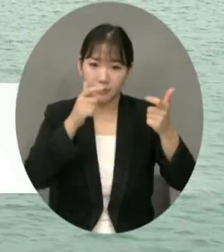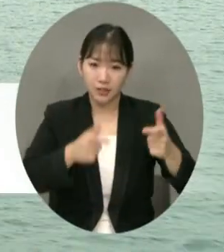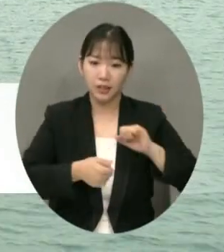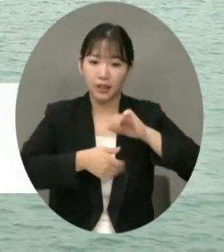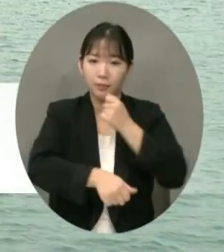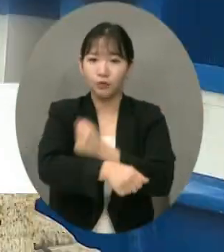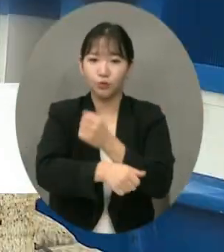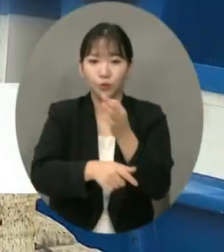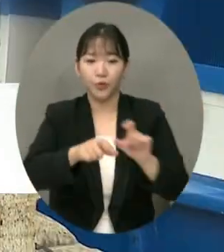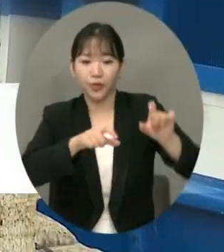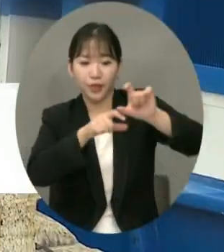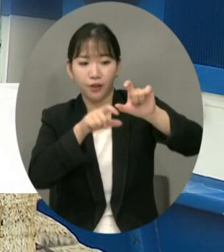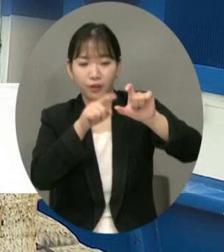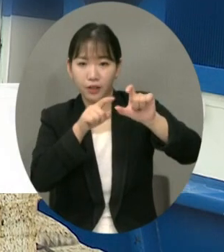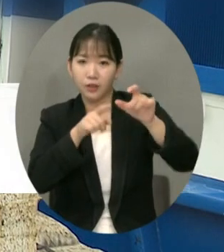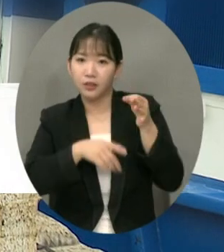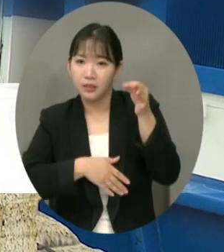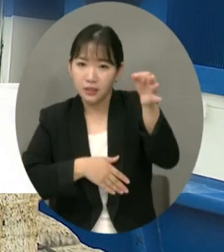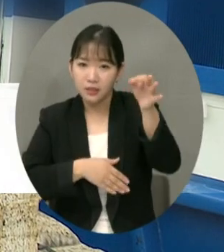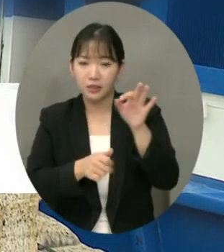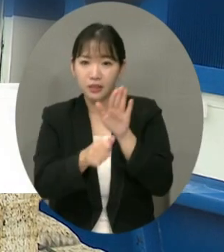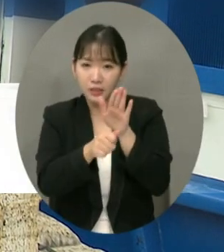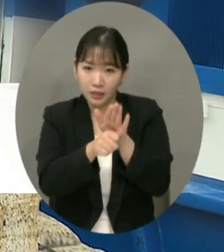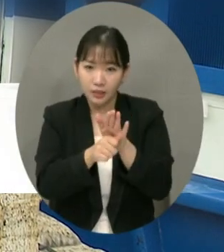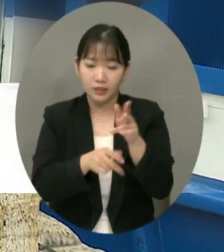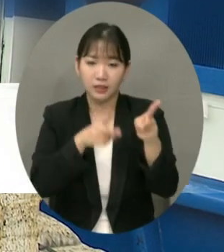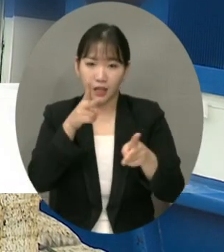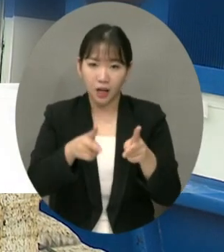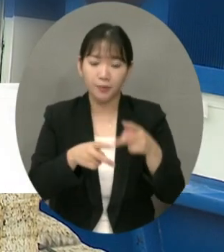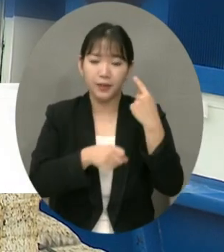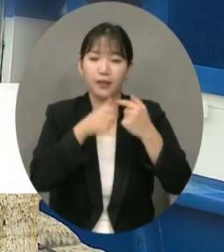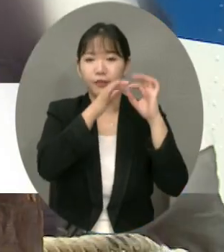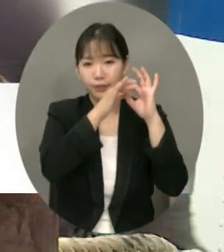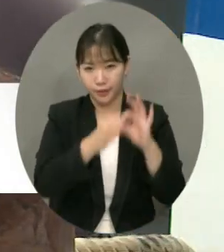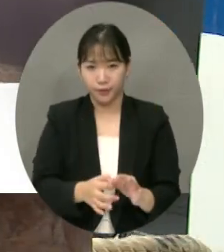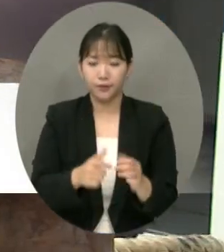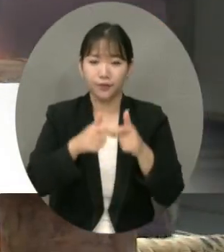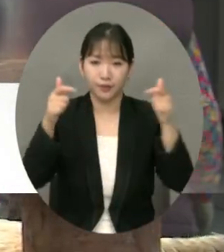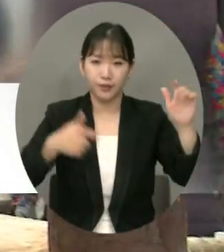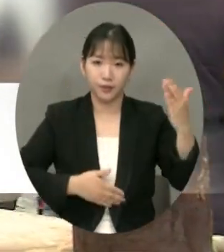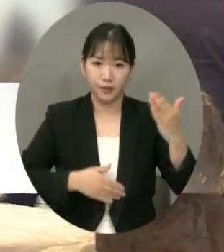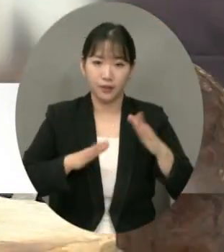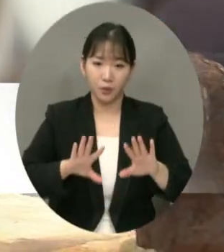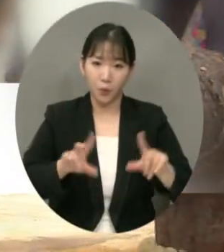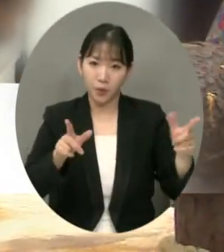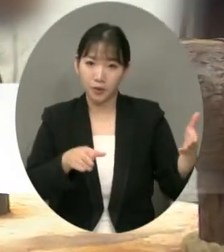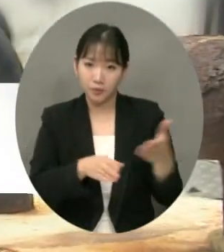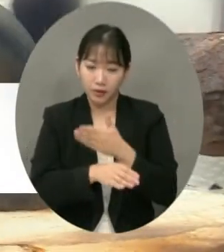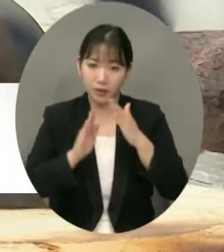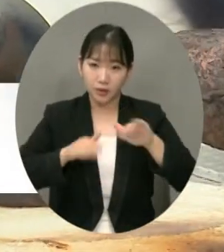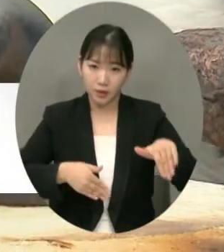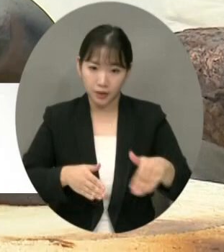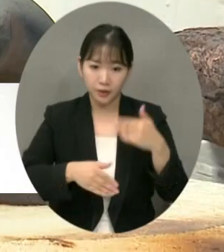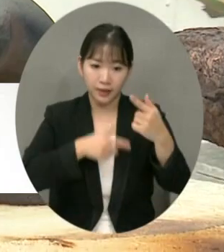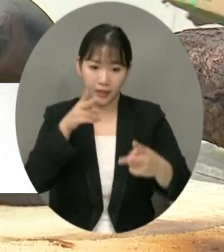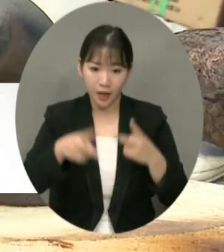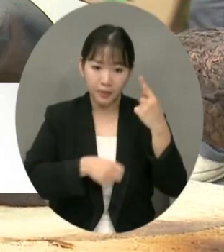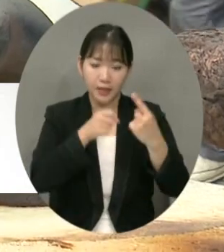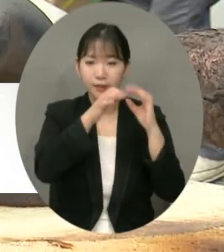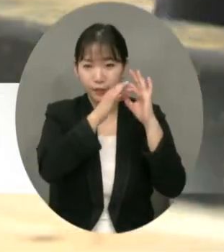택배 추가 배송비 지원 사업이 연중으로 확대됩니다 전라 원들은 올해부터 사업을 연중